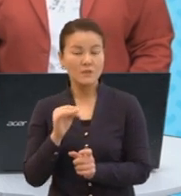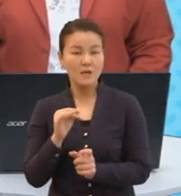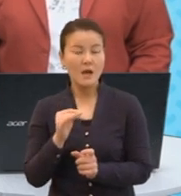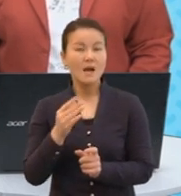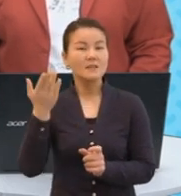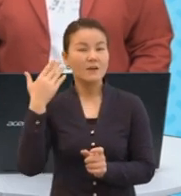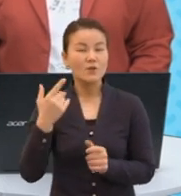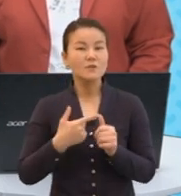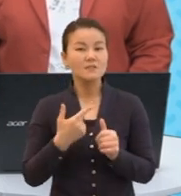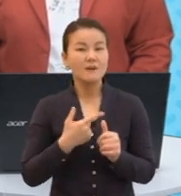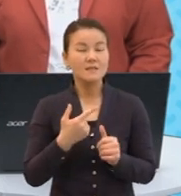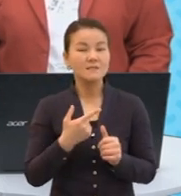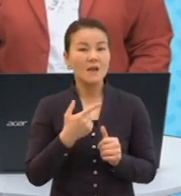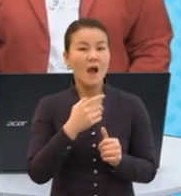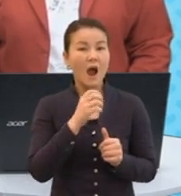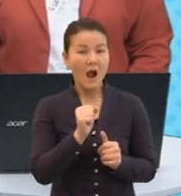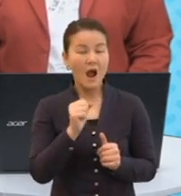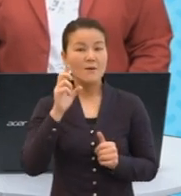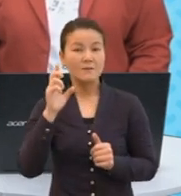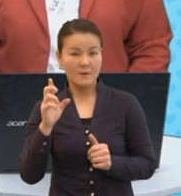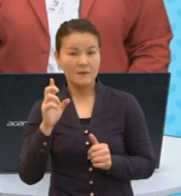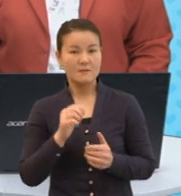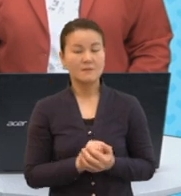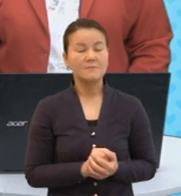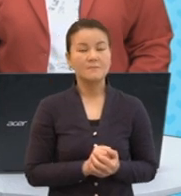тогда назывались буквы «а» и «б».